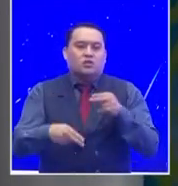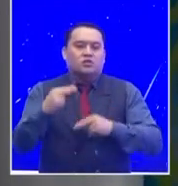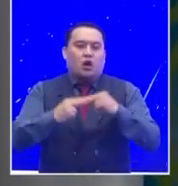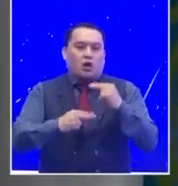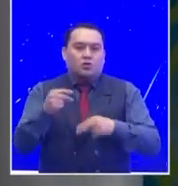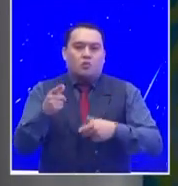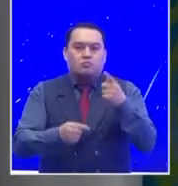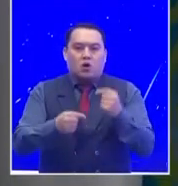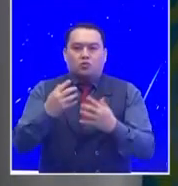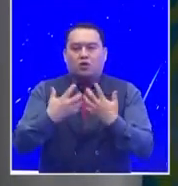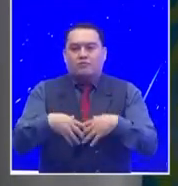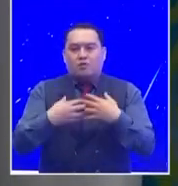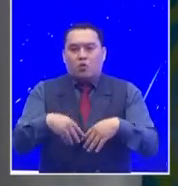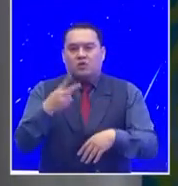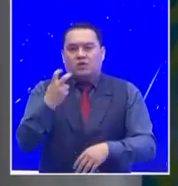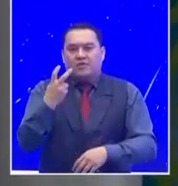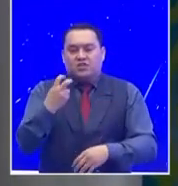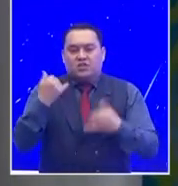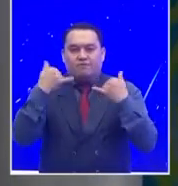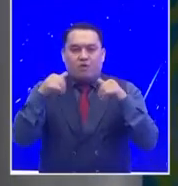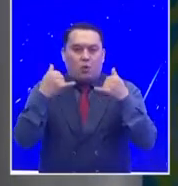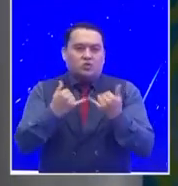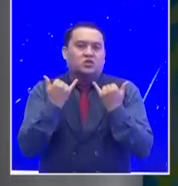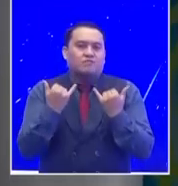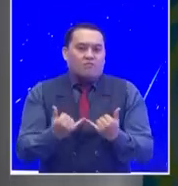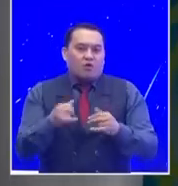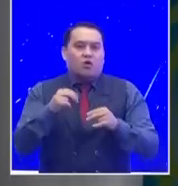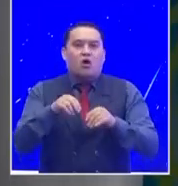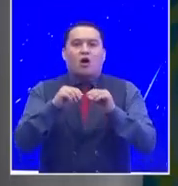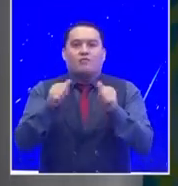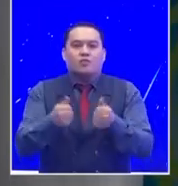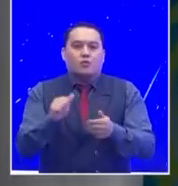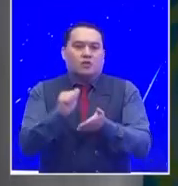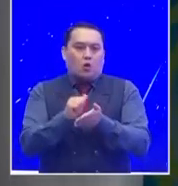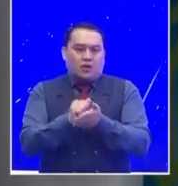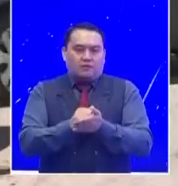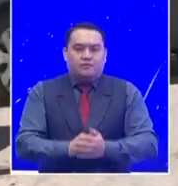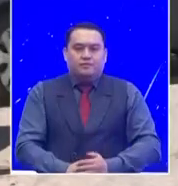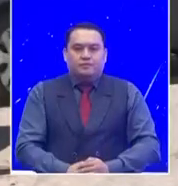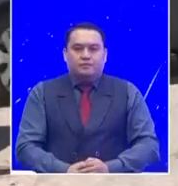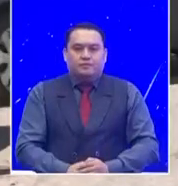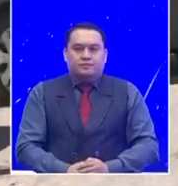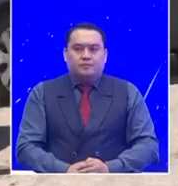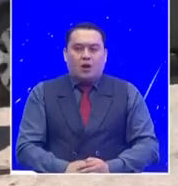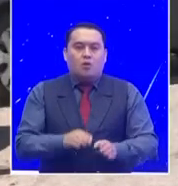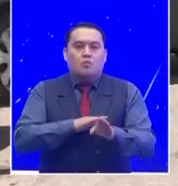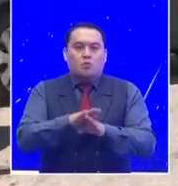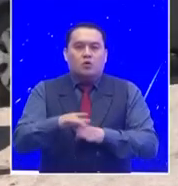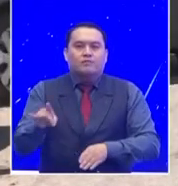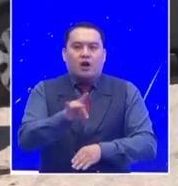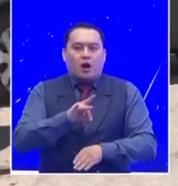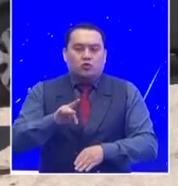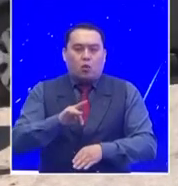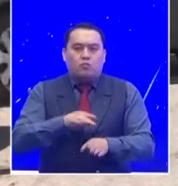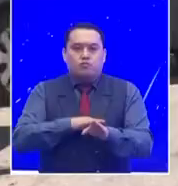строительство молочно-товарной фермы на 200 голов. В настоящее время идет оформление документов. Полным ходом в районе идут